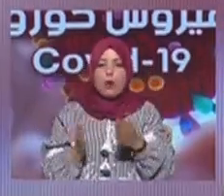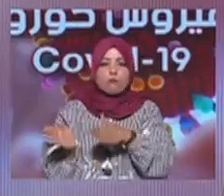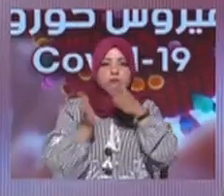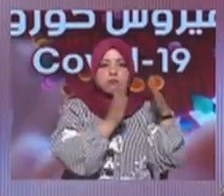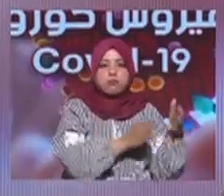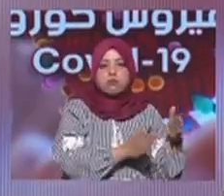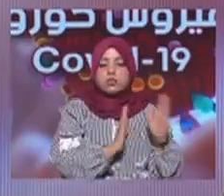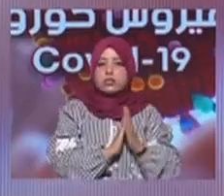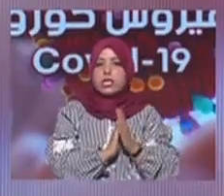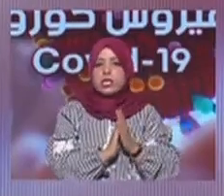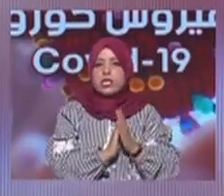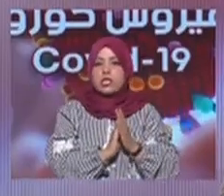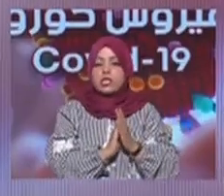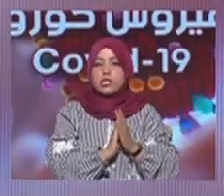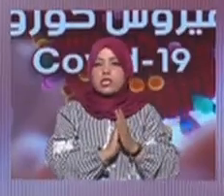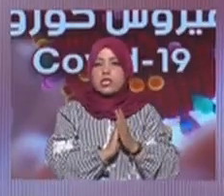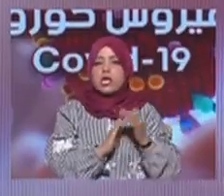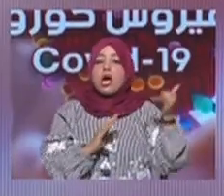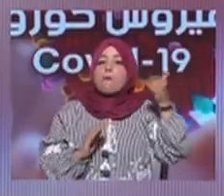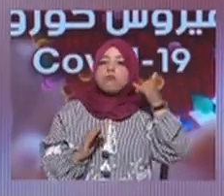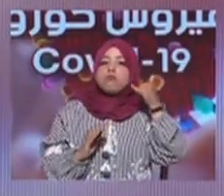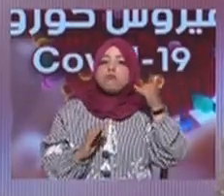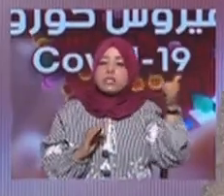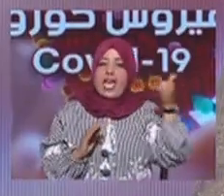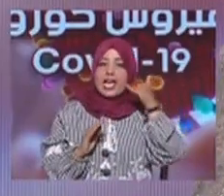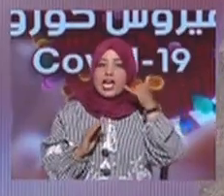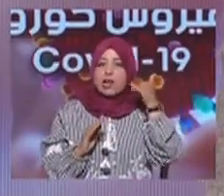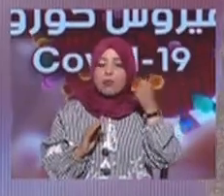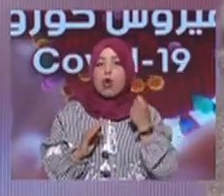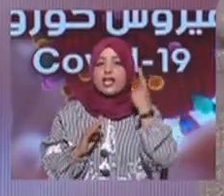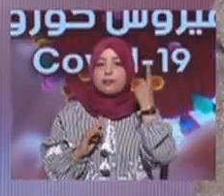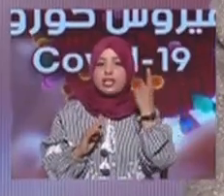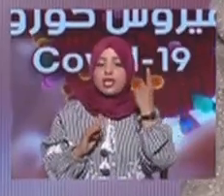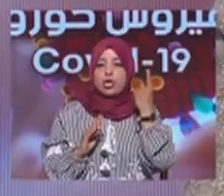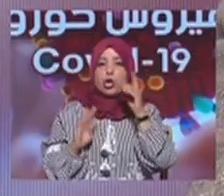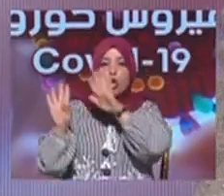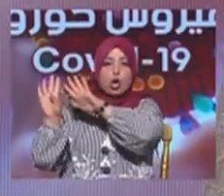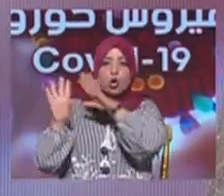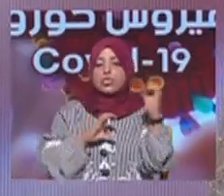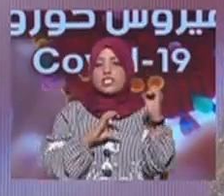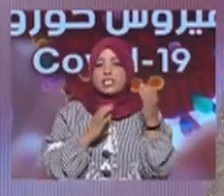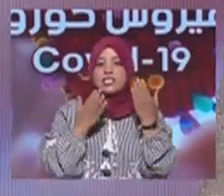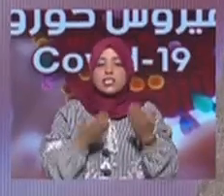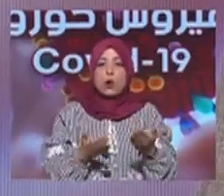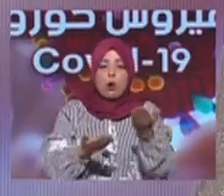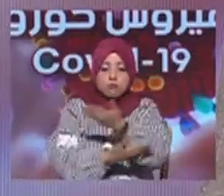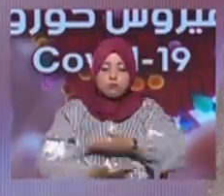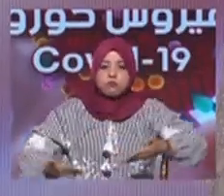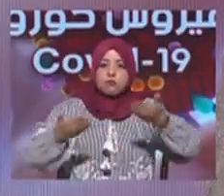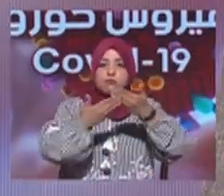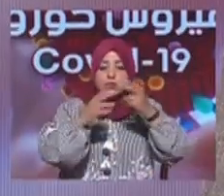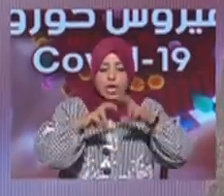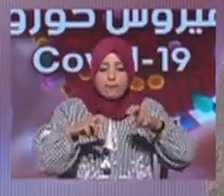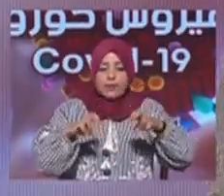لو ماكسيموم من نتصلوا بال 190 ويمشيونا ال 190، خاطر فما عمليه معناتها التقصي للوضع